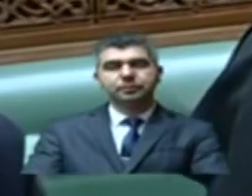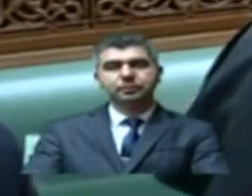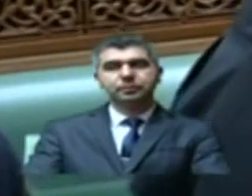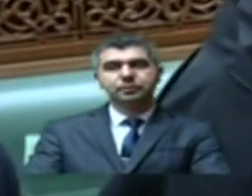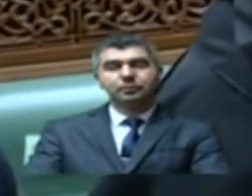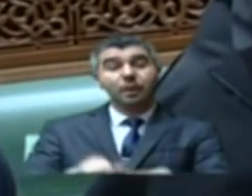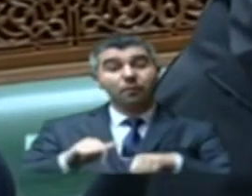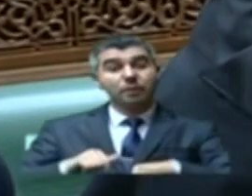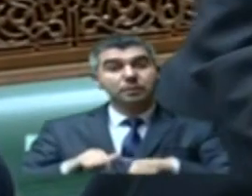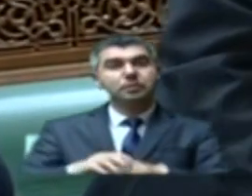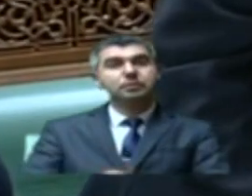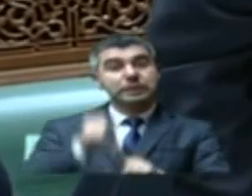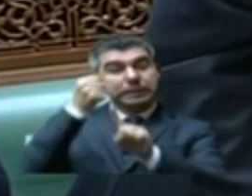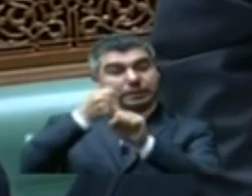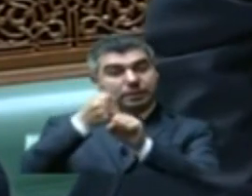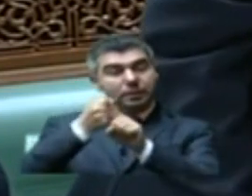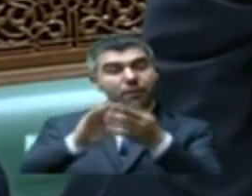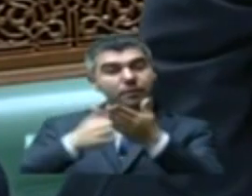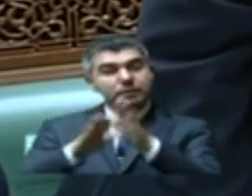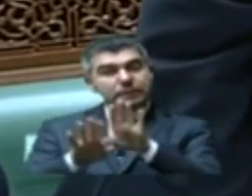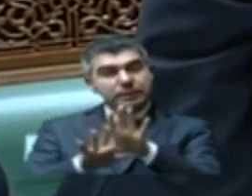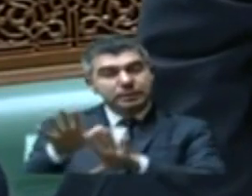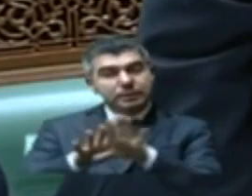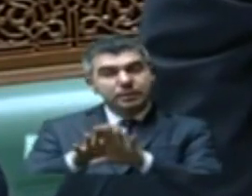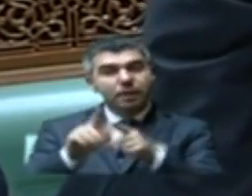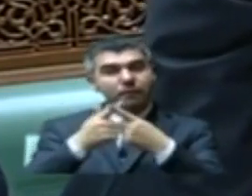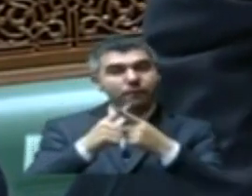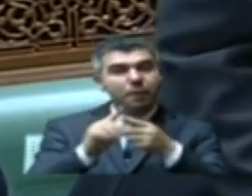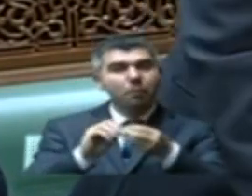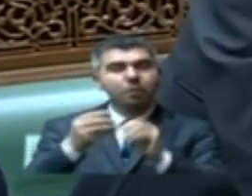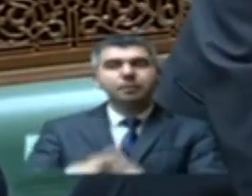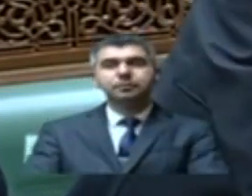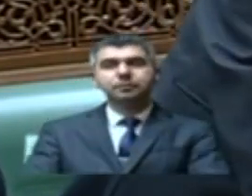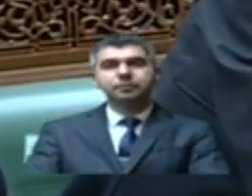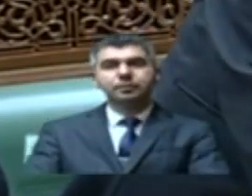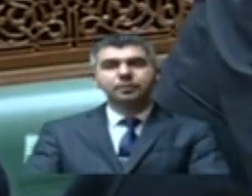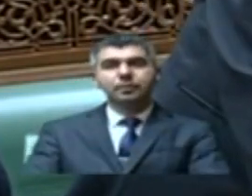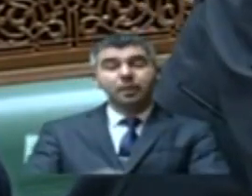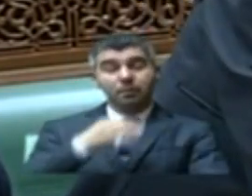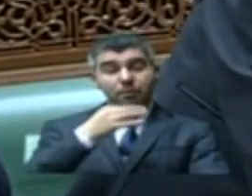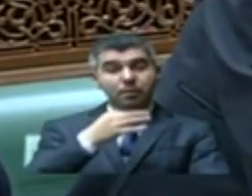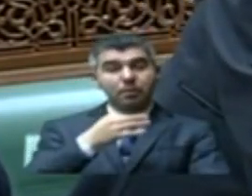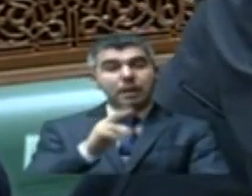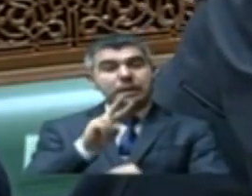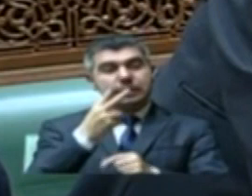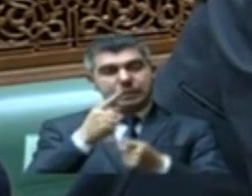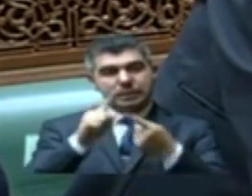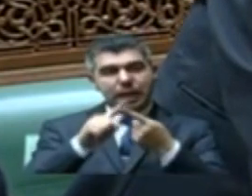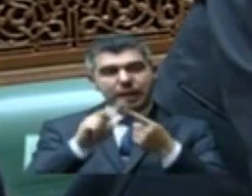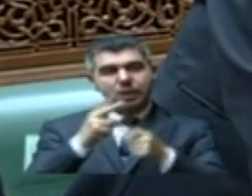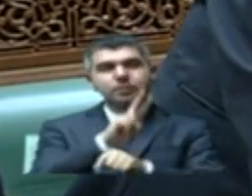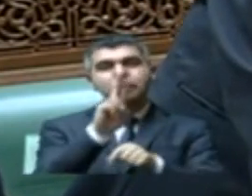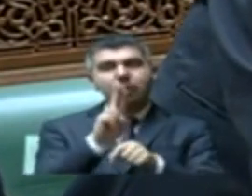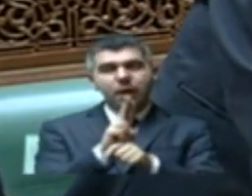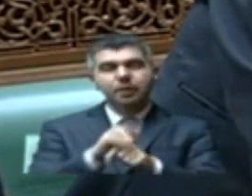سيد الوزير، على ما بذلته من مجهودات في فك هذه الإشكالية، إلا أن الشق الثاني من السؤال السيد الوزير